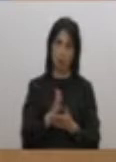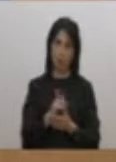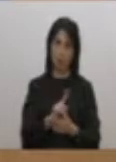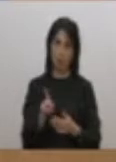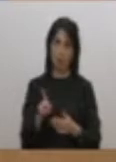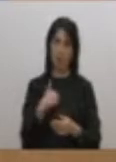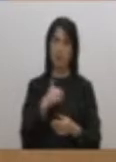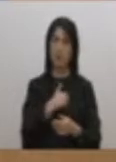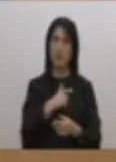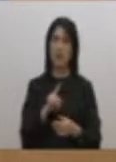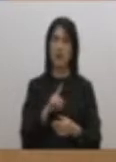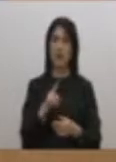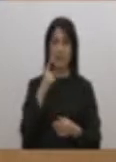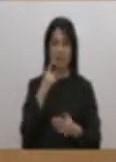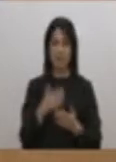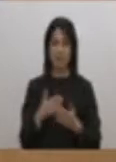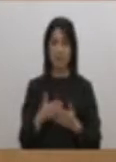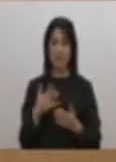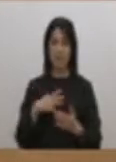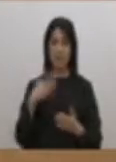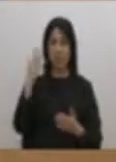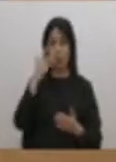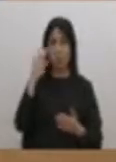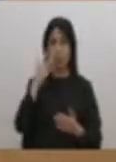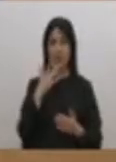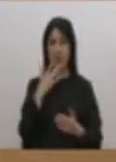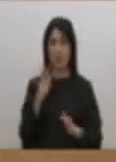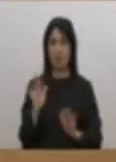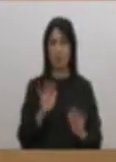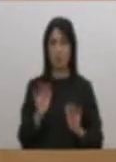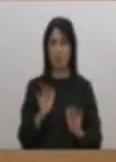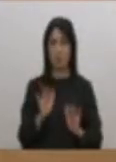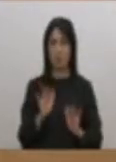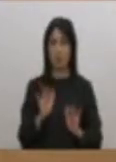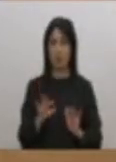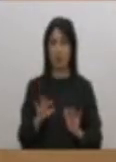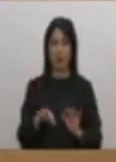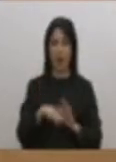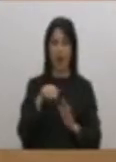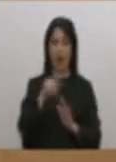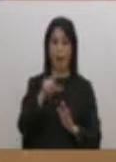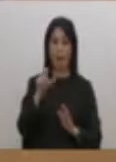magram, memindaro, ragața, tosazrisit, kartuli, ocnebis, naționalul, mozraobis, amumchevels,